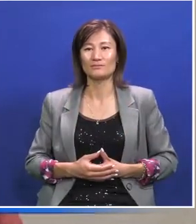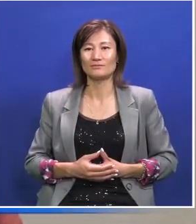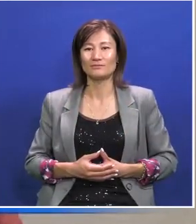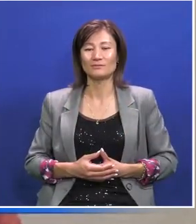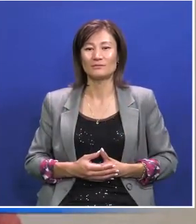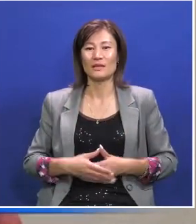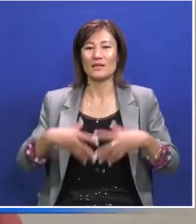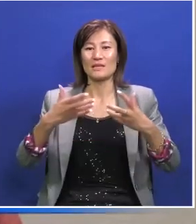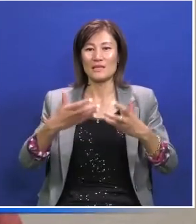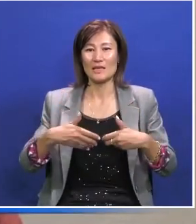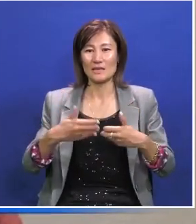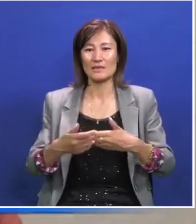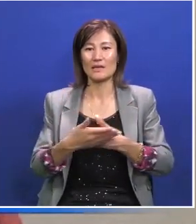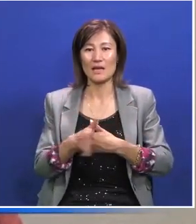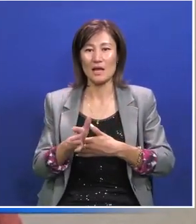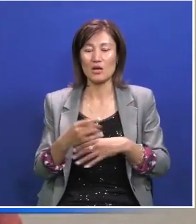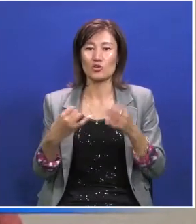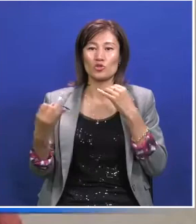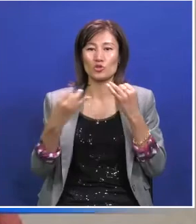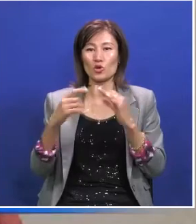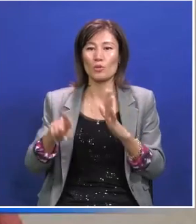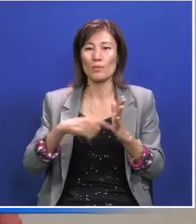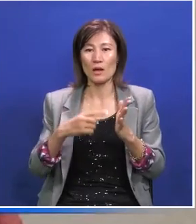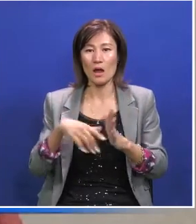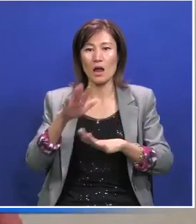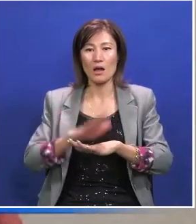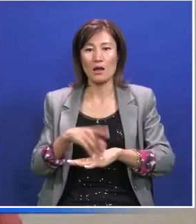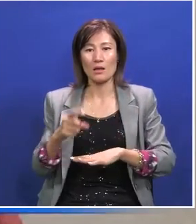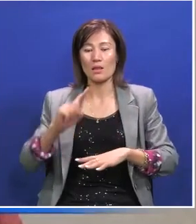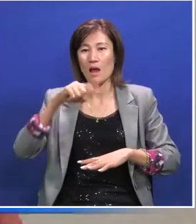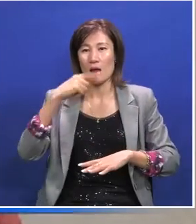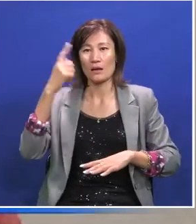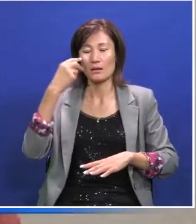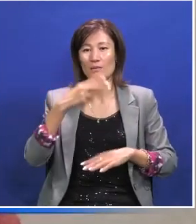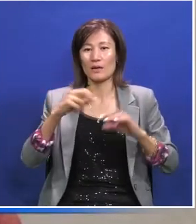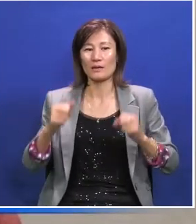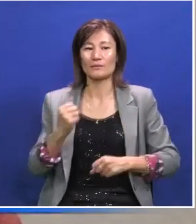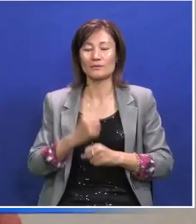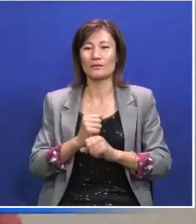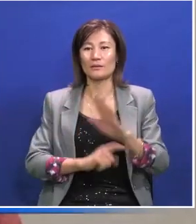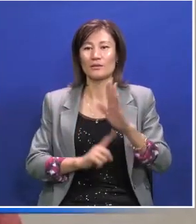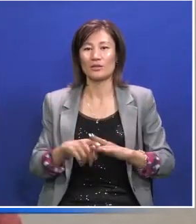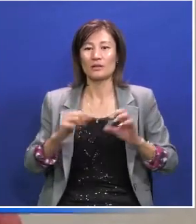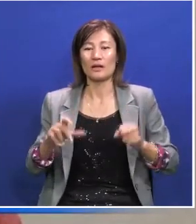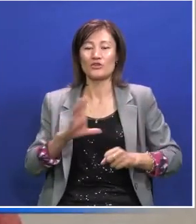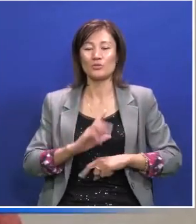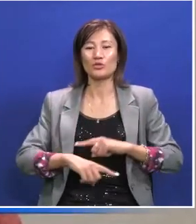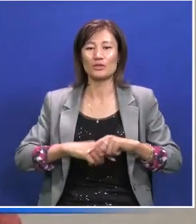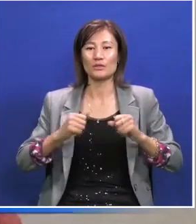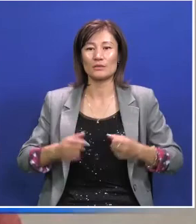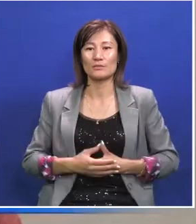алдына барған сұхбатшыға, халықтарға айтар едім, түсіністікпен қарап, шынайы жауап бергендерін қалар едім.